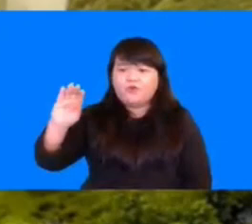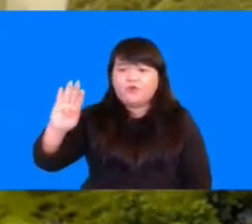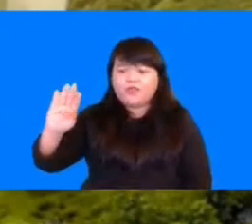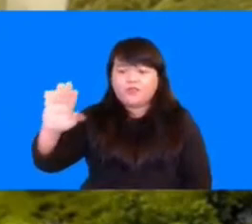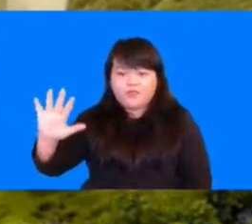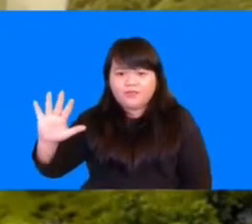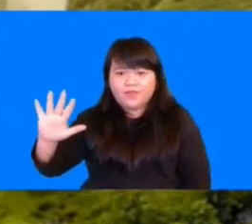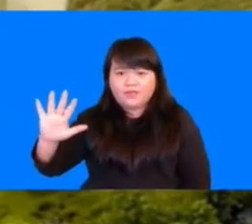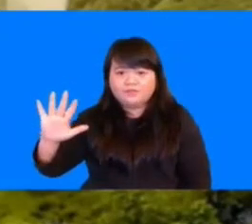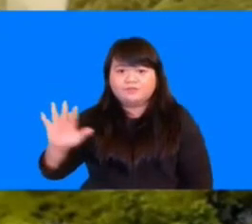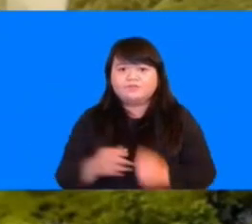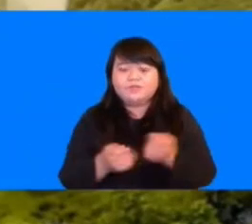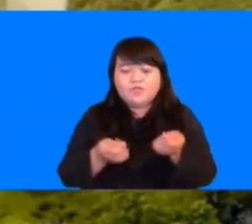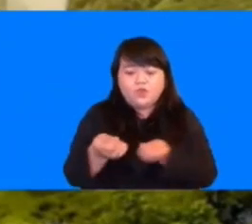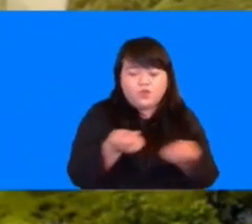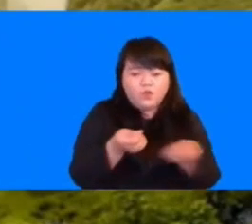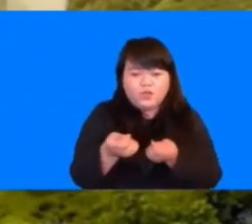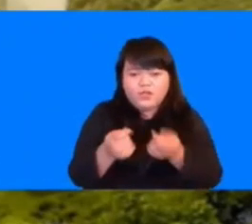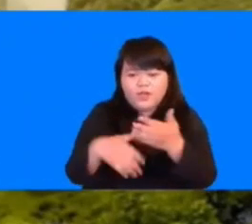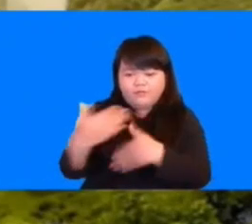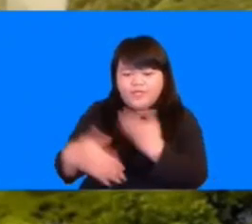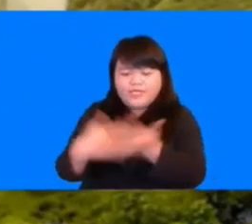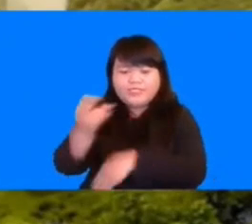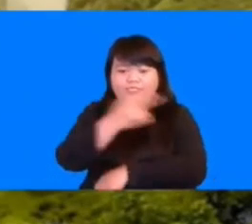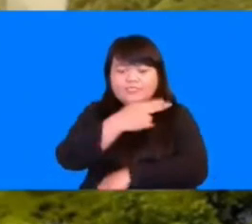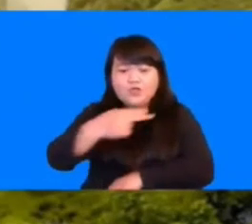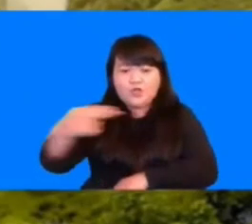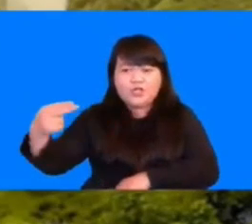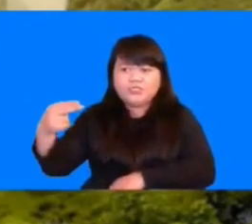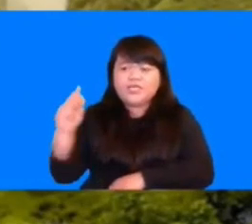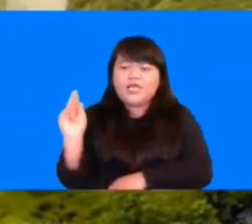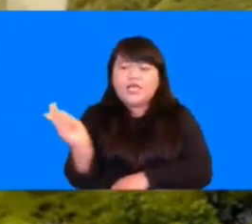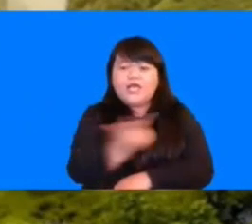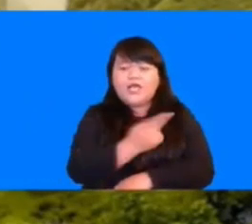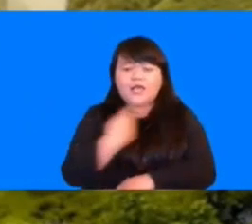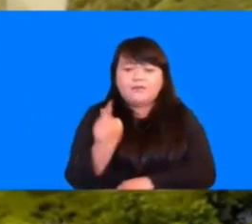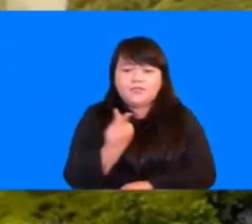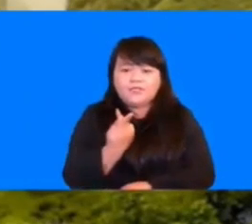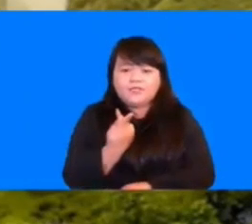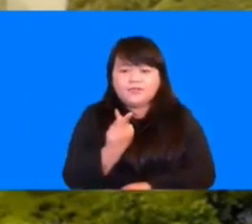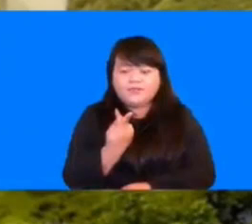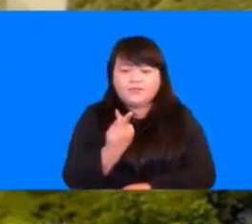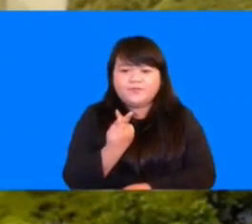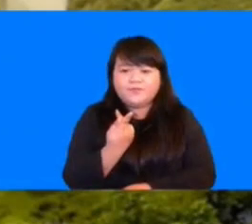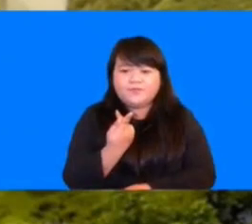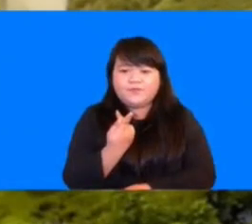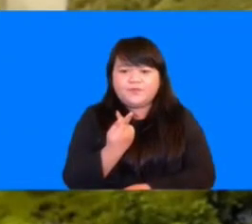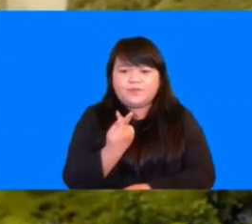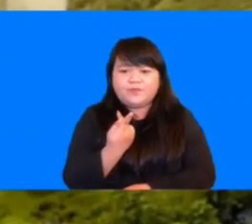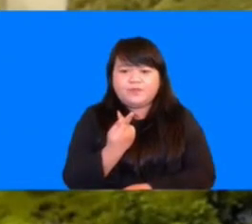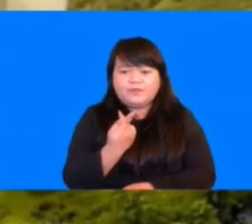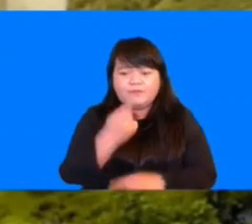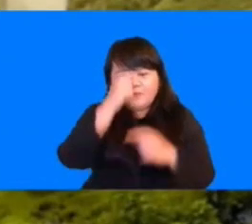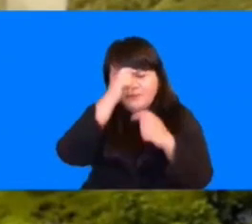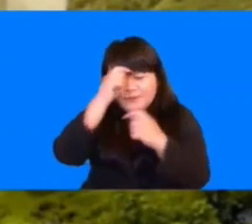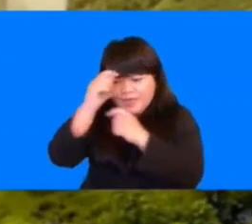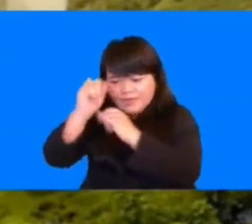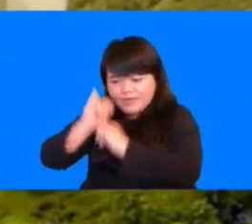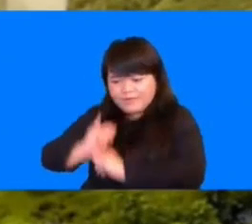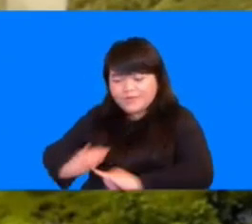Sebagai koordinator pelaksana SDGs Indonesia, kami sangat menghargai upaya